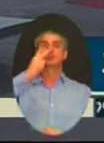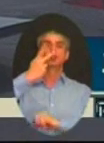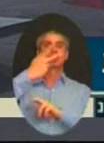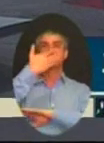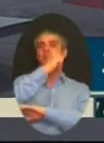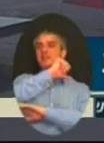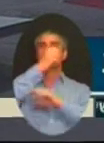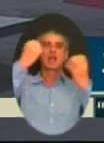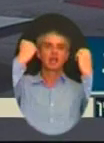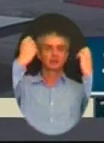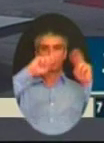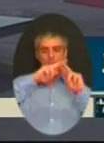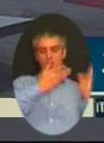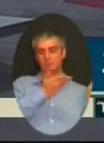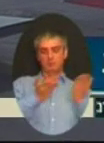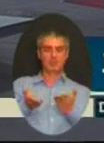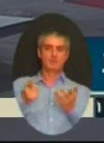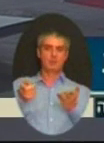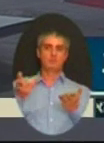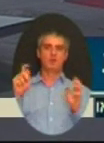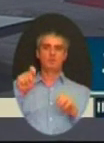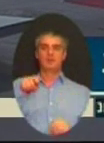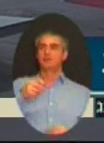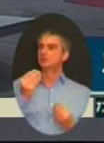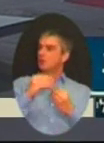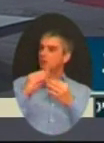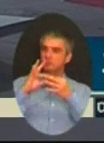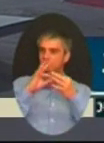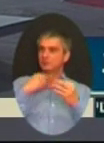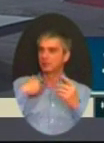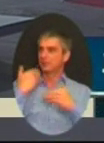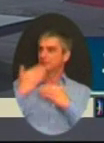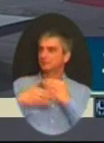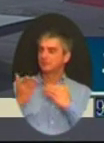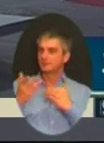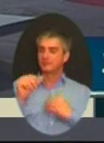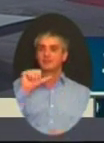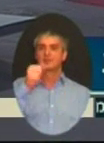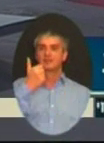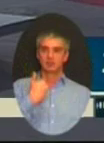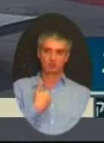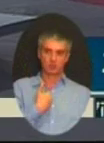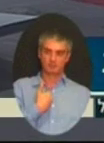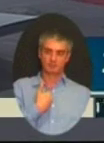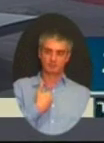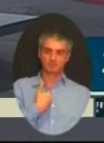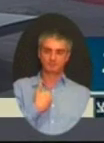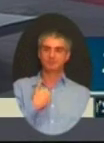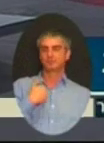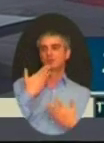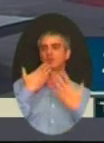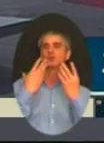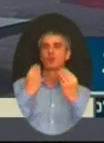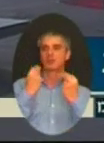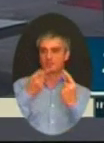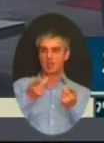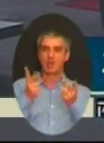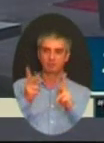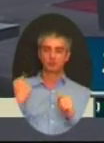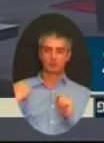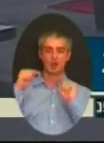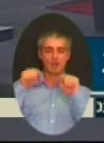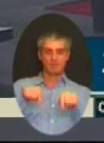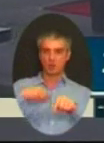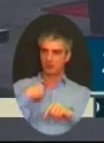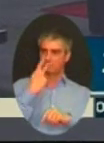במדינה החזקה בעולם, מתקבל פה בכנסת ישראל. מרק צל, עוד משפט, כי אנחנו צריכים להיפרד ממך. קודם כל, אני מודה לכם על האפשרות לבוא